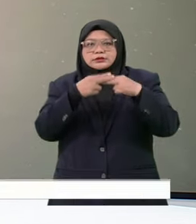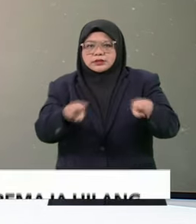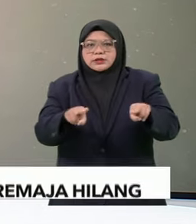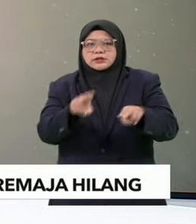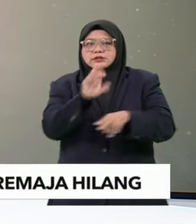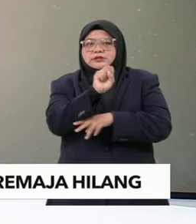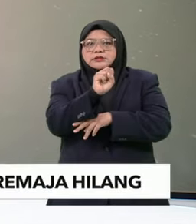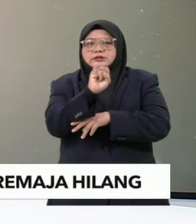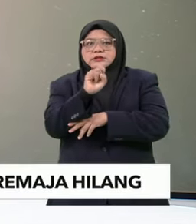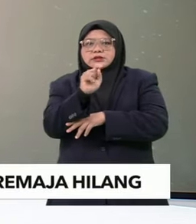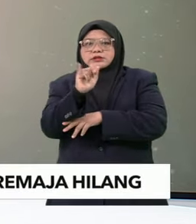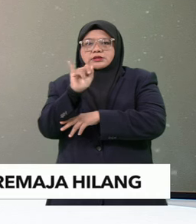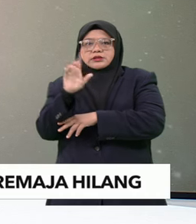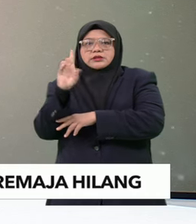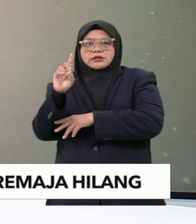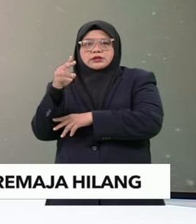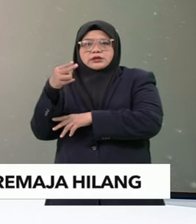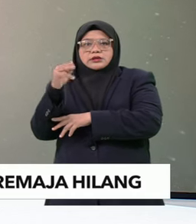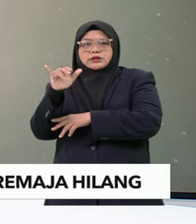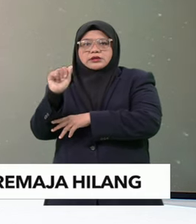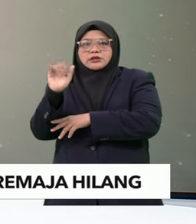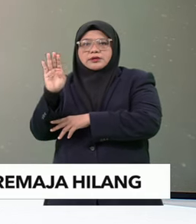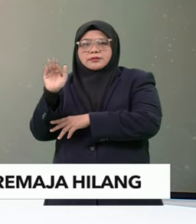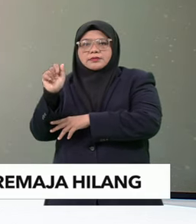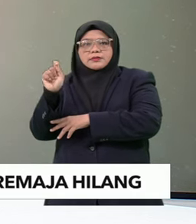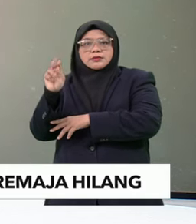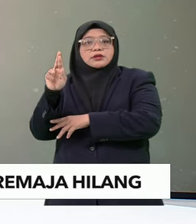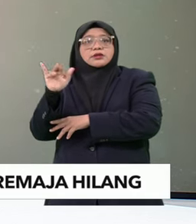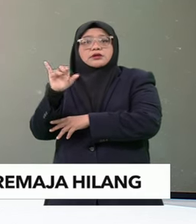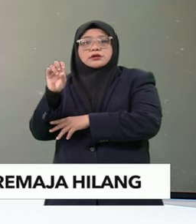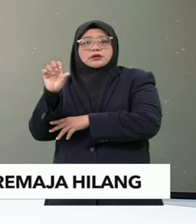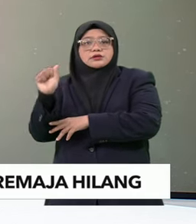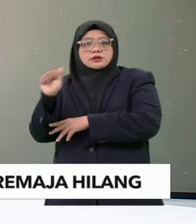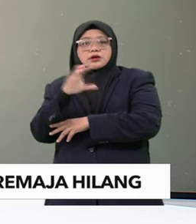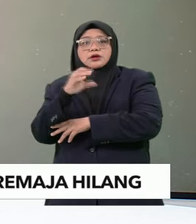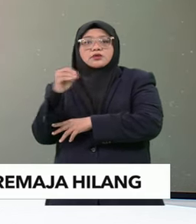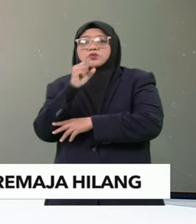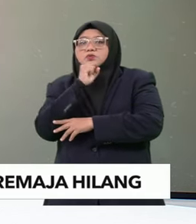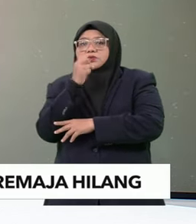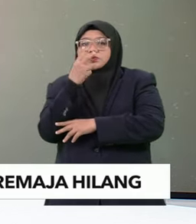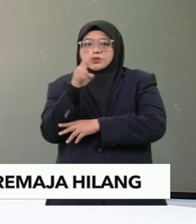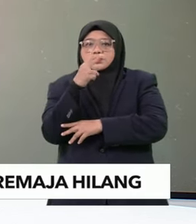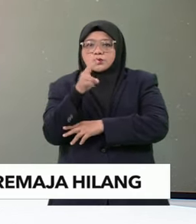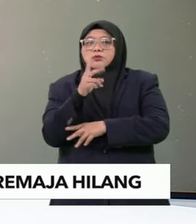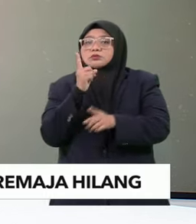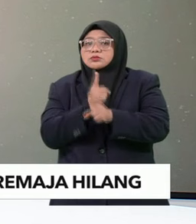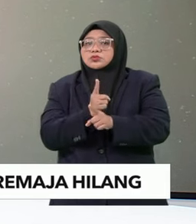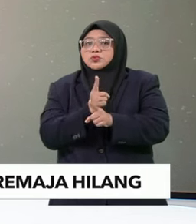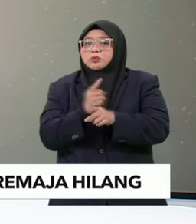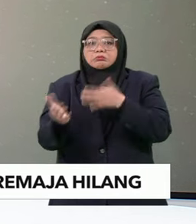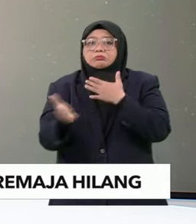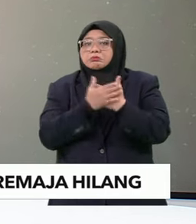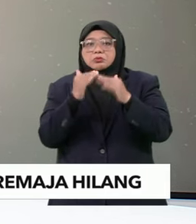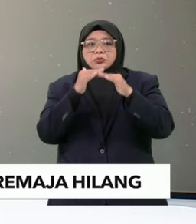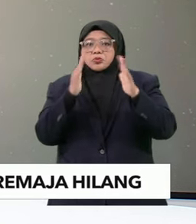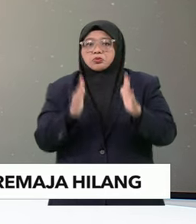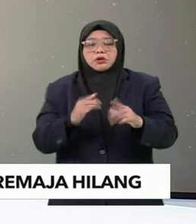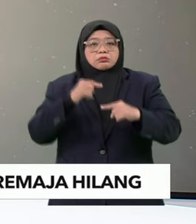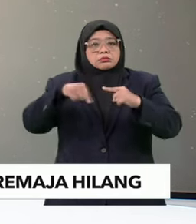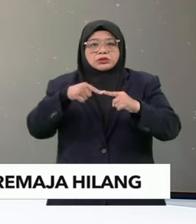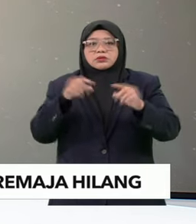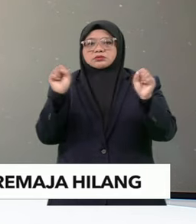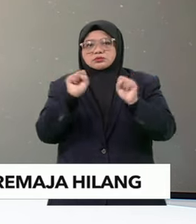kehilangan Siti dia batrisha Mohamad Khairil Anwar 12 tahun Yang dilaporkan tidak pulang ke rumah sejak